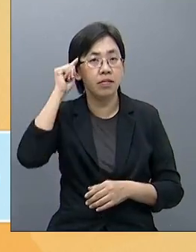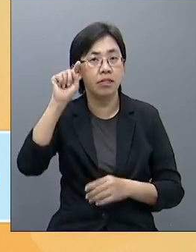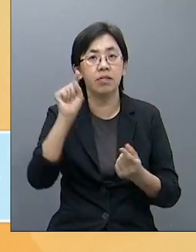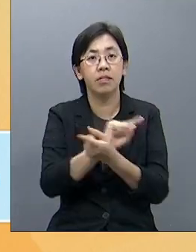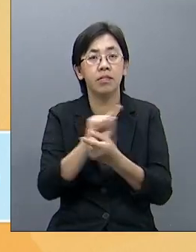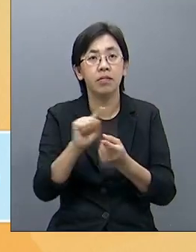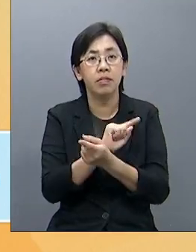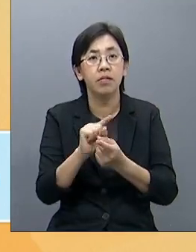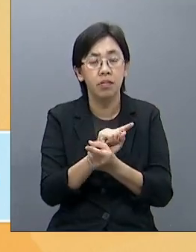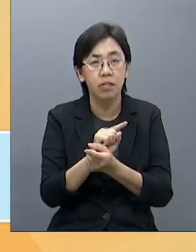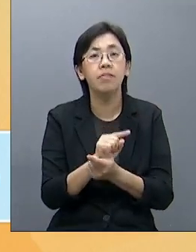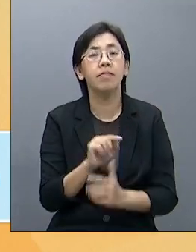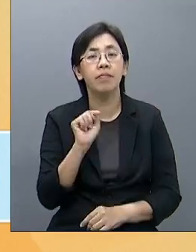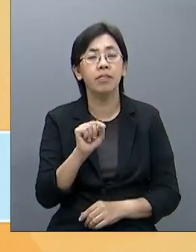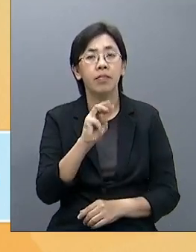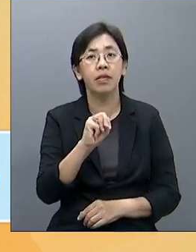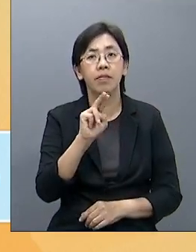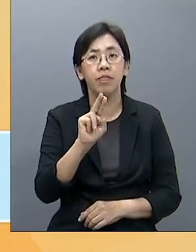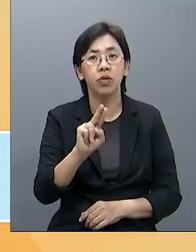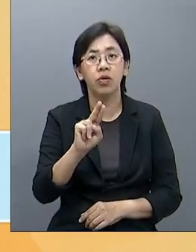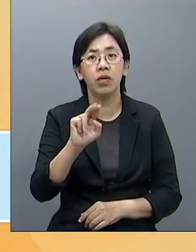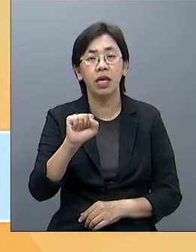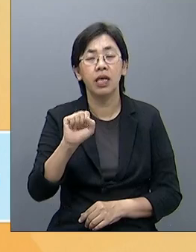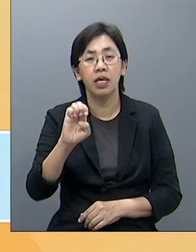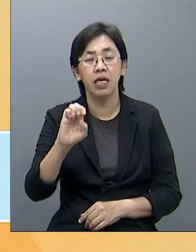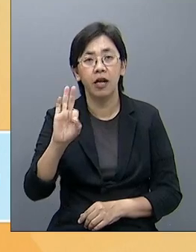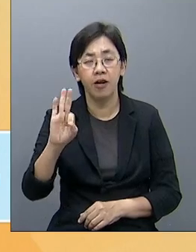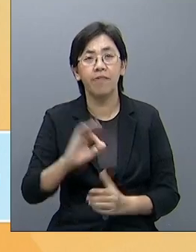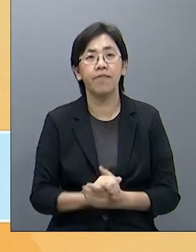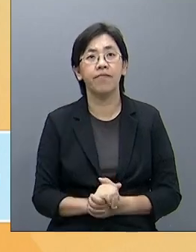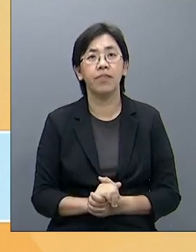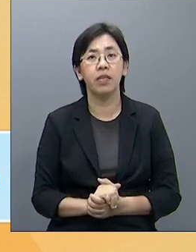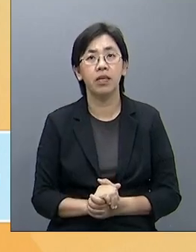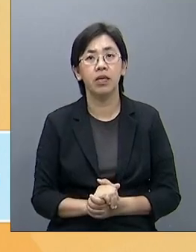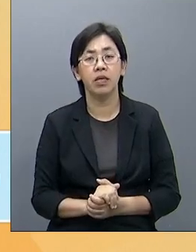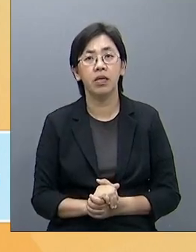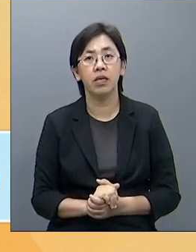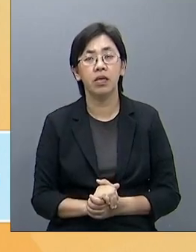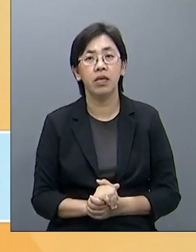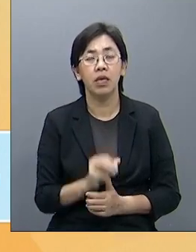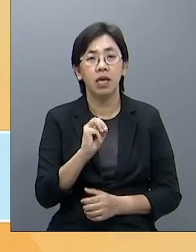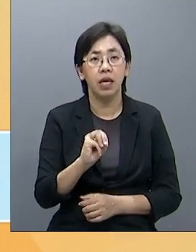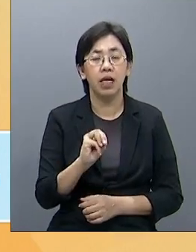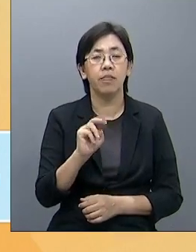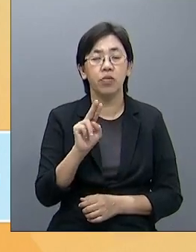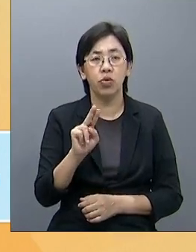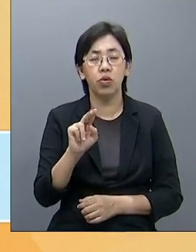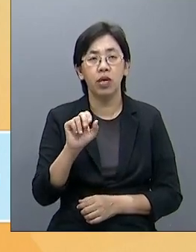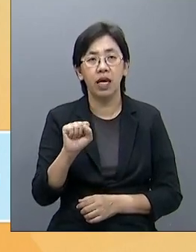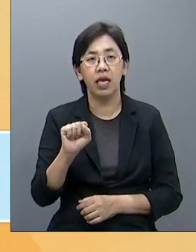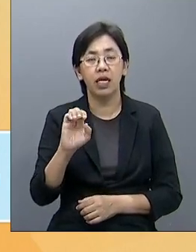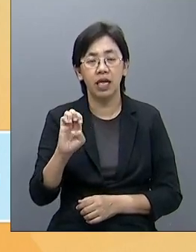เราเรีกสั้นๆว MUSEFMUSEF ไม่โดน University Social Engagement Forum